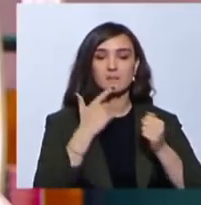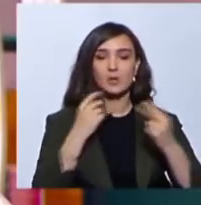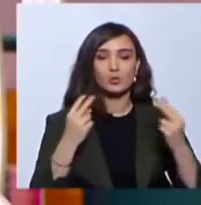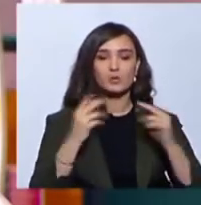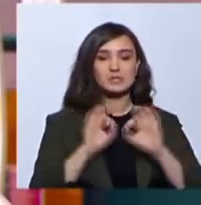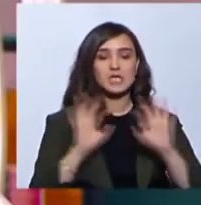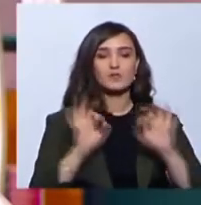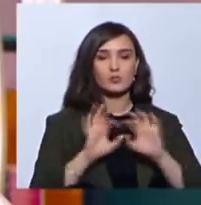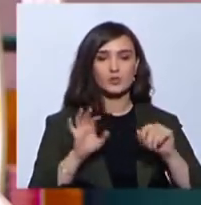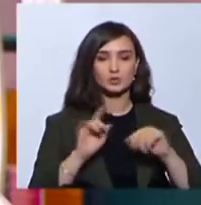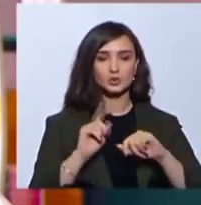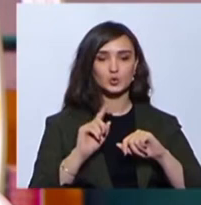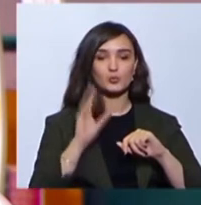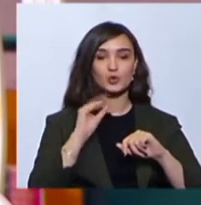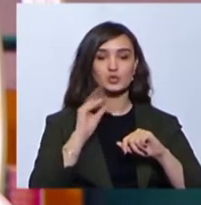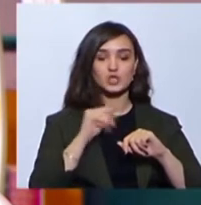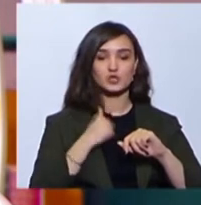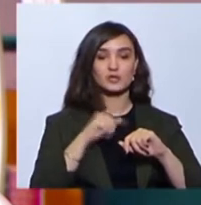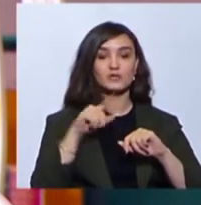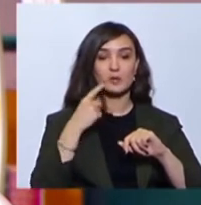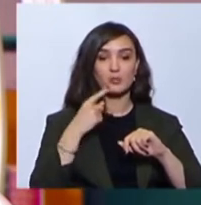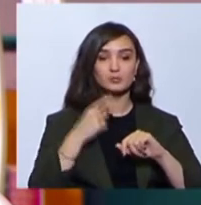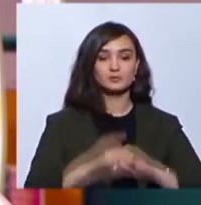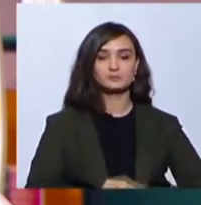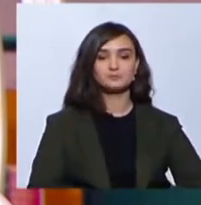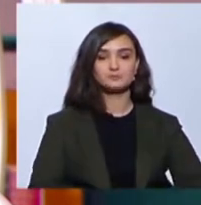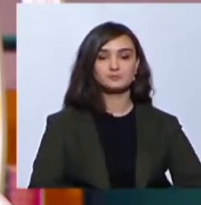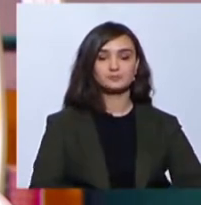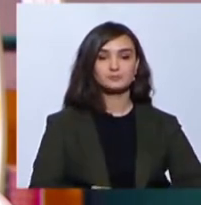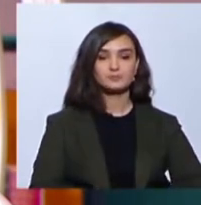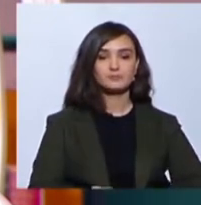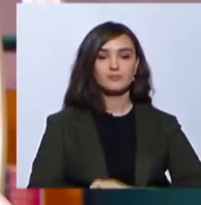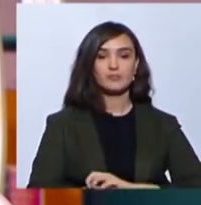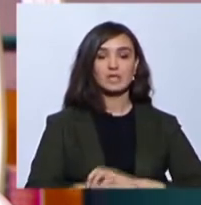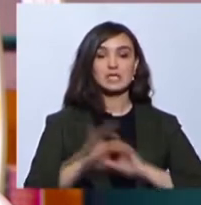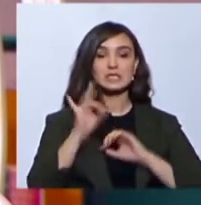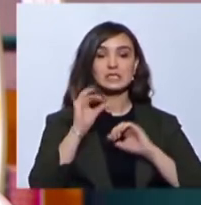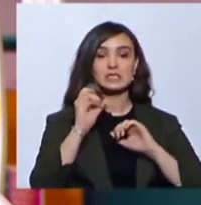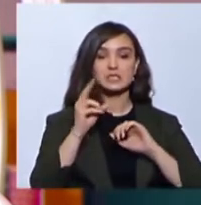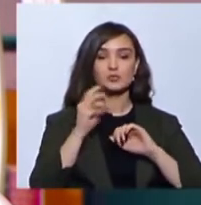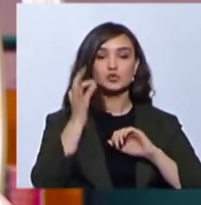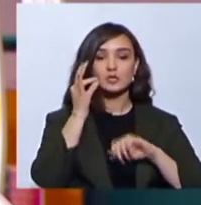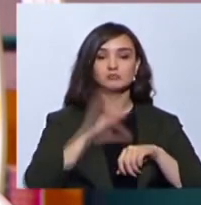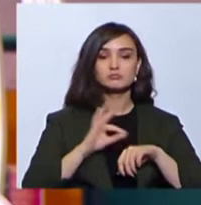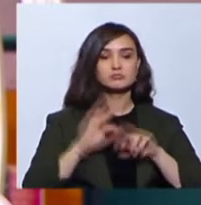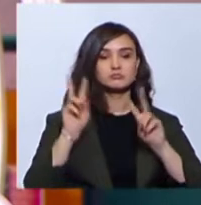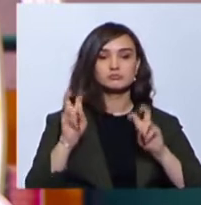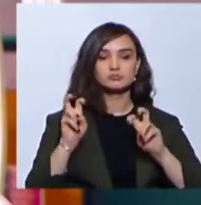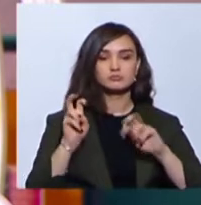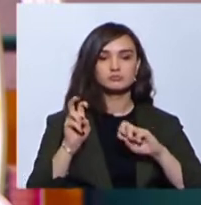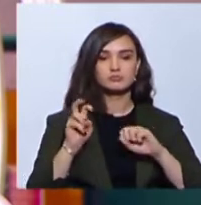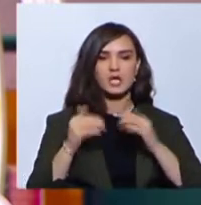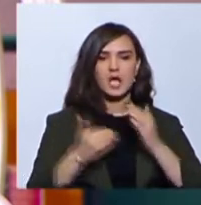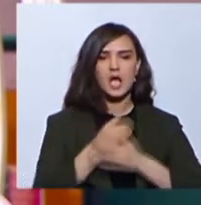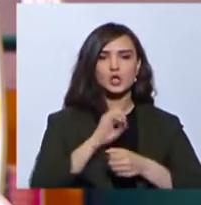მაყურებელს განუმარტოთ, რომ როდესაც ჩვენ ლაპარაკობთ რისკებზე, ვითვალისწინებთ, რომ შაქრიანი დიაბეტი არა მარტო